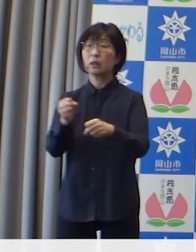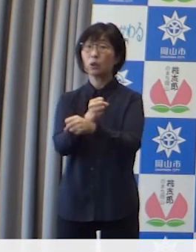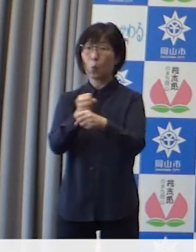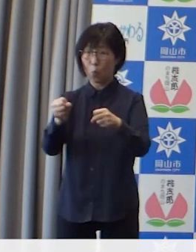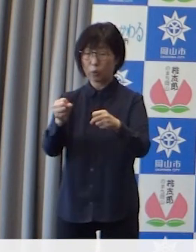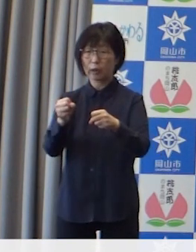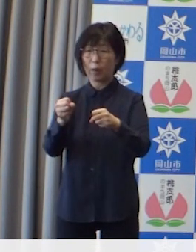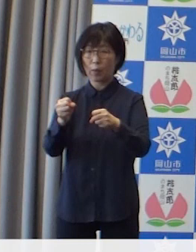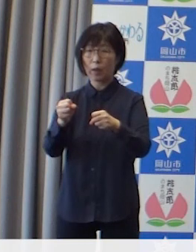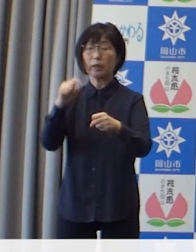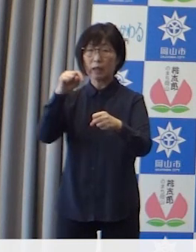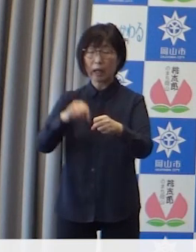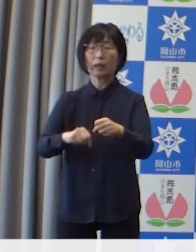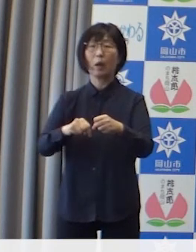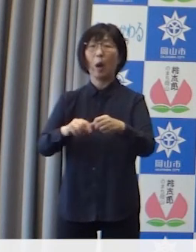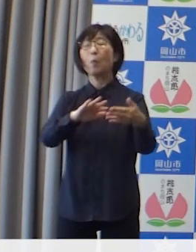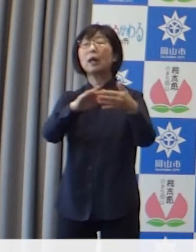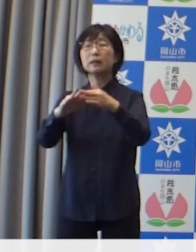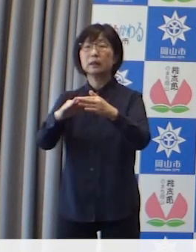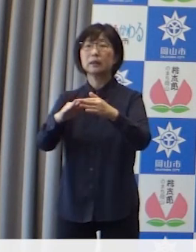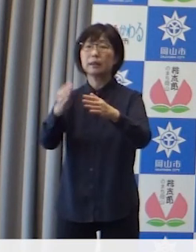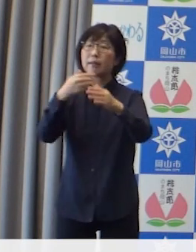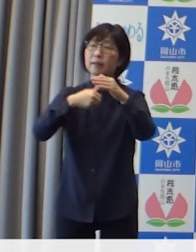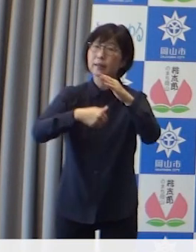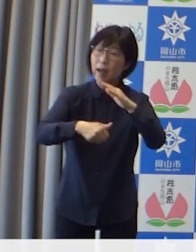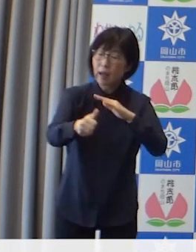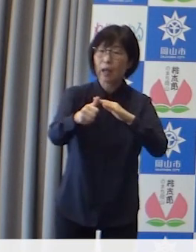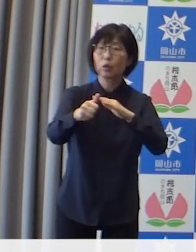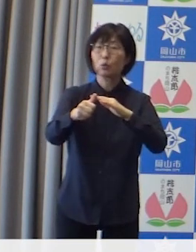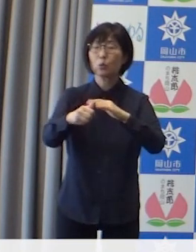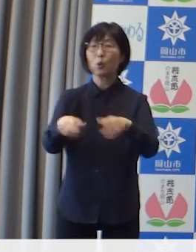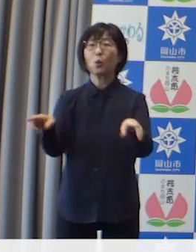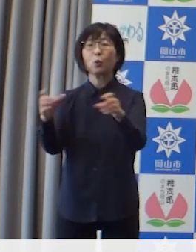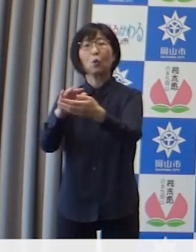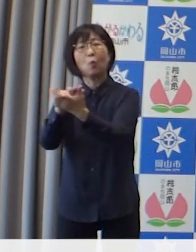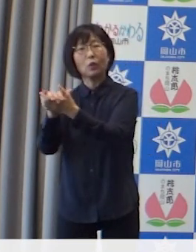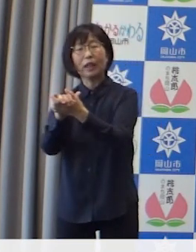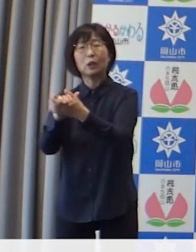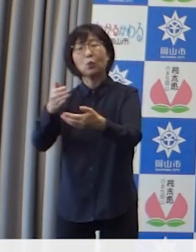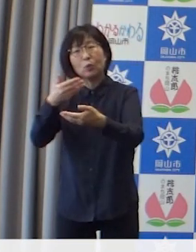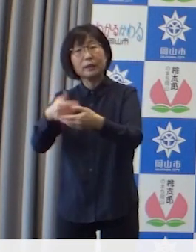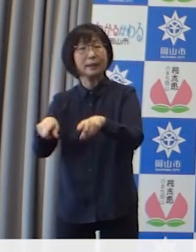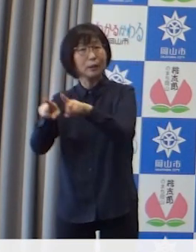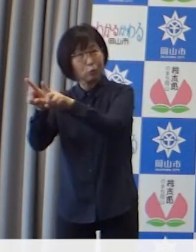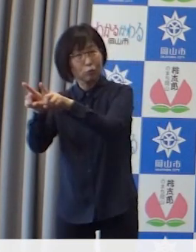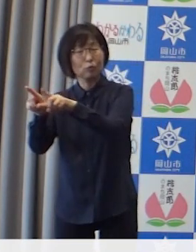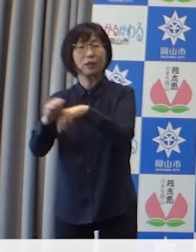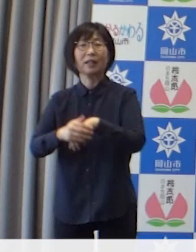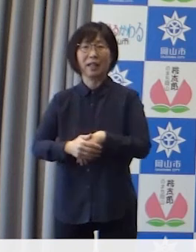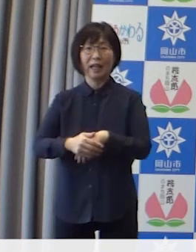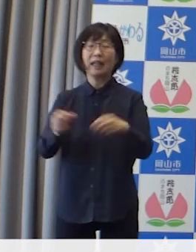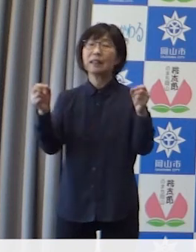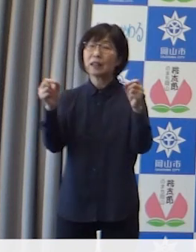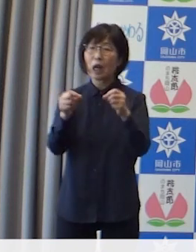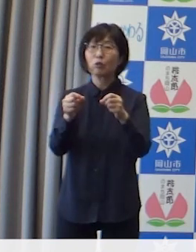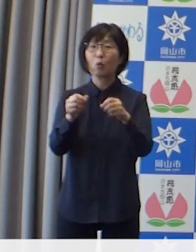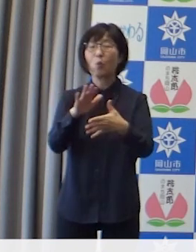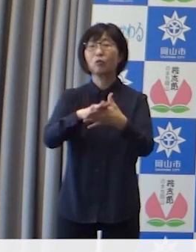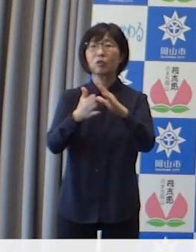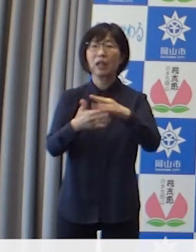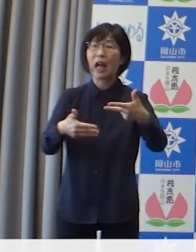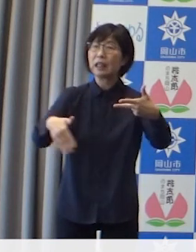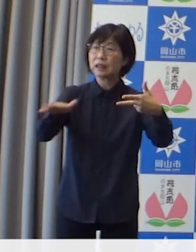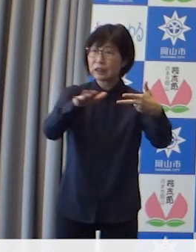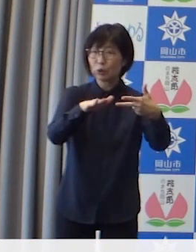では町に一歩出る、友人と食事に出かけるといったことや、近くの文化施設の利用、地域のイベ